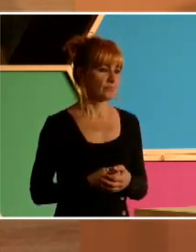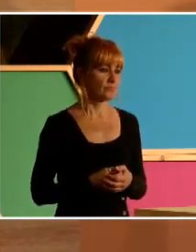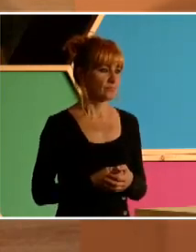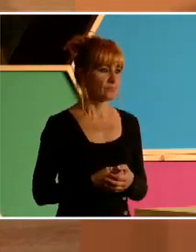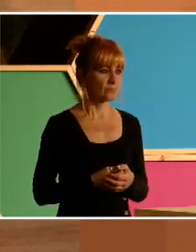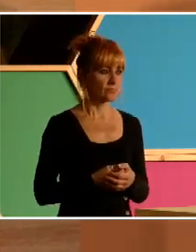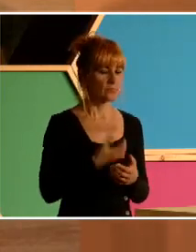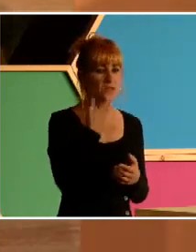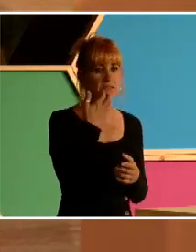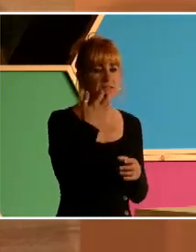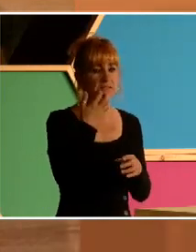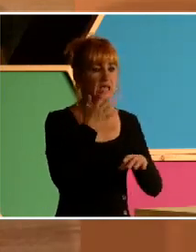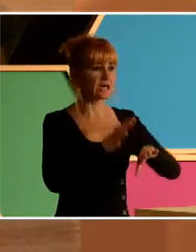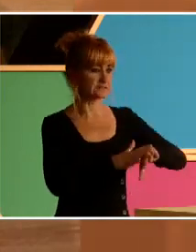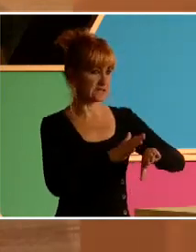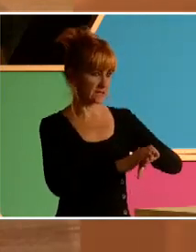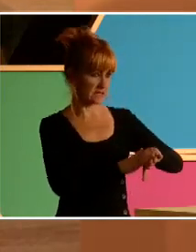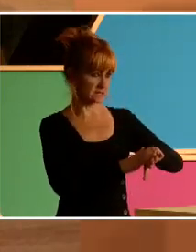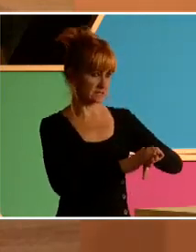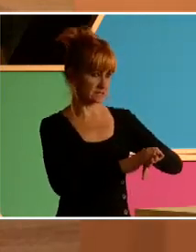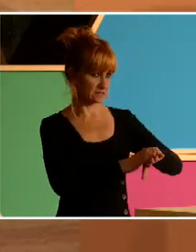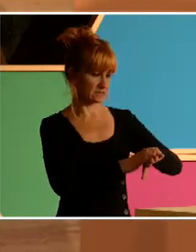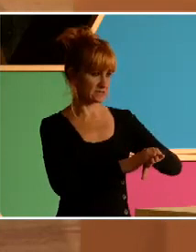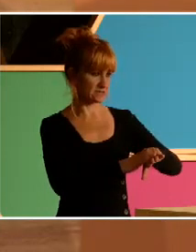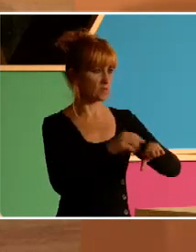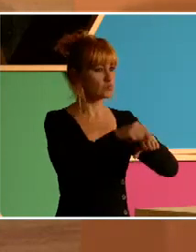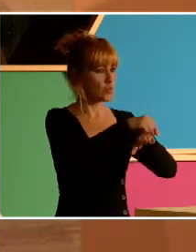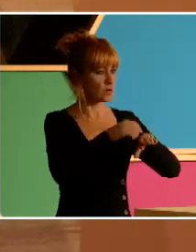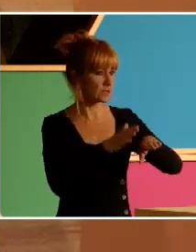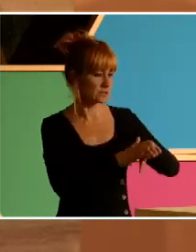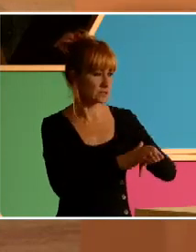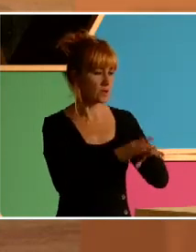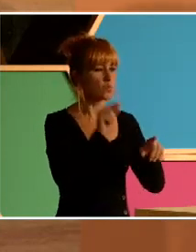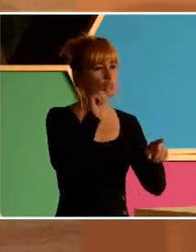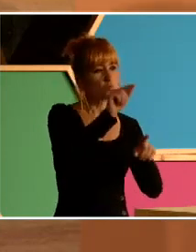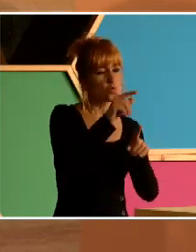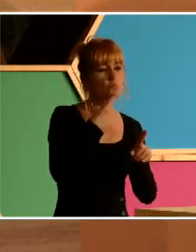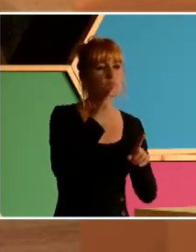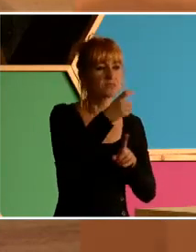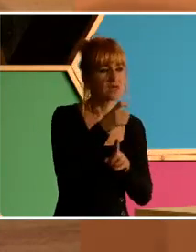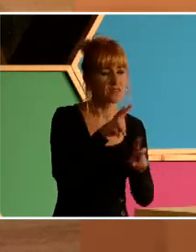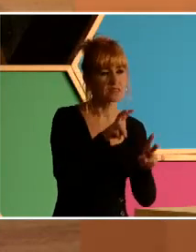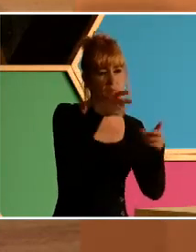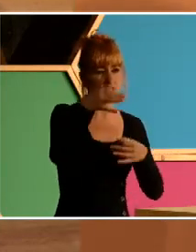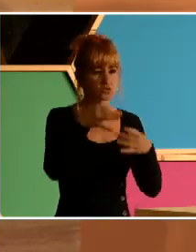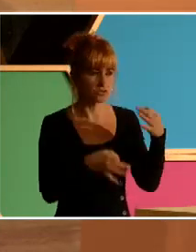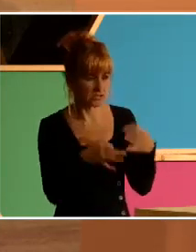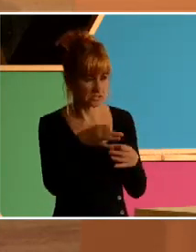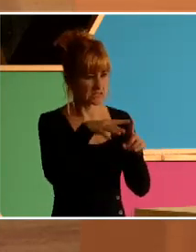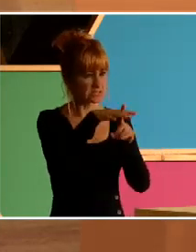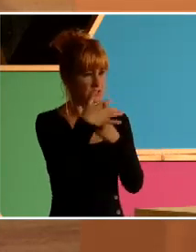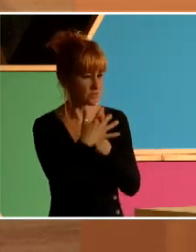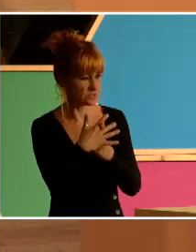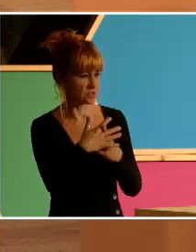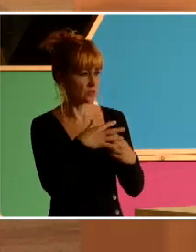deia, no? Les forces d'esquerres en un moment tan difícil com aquest d'excepcionalitat, de judicialització, amb les situacions tan brutals que hem viscut